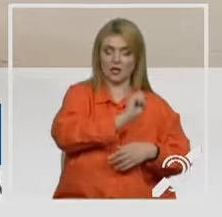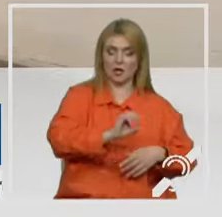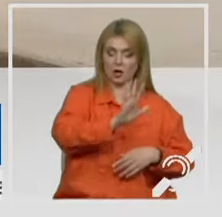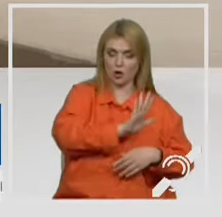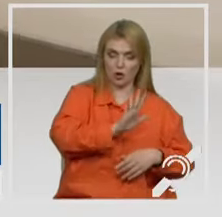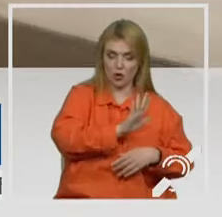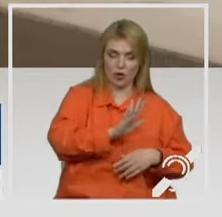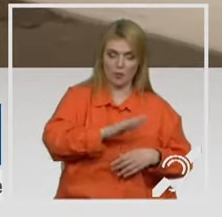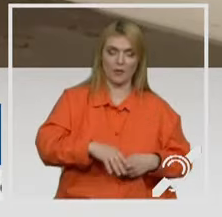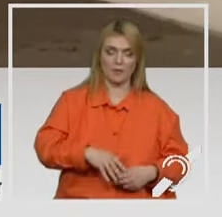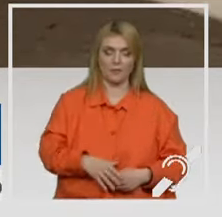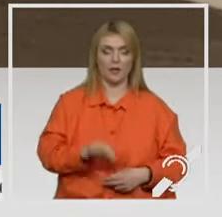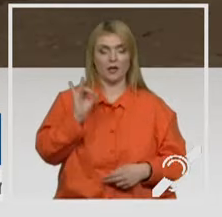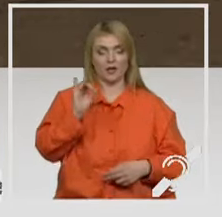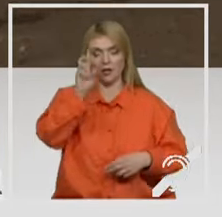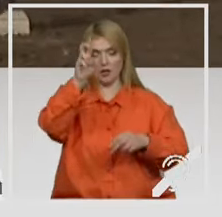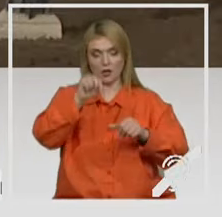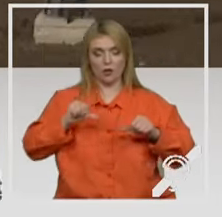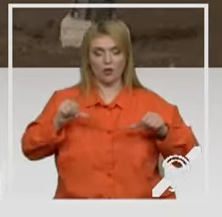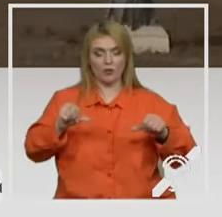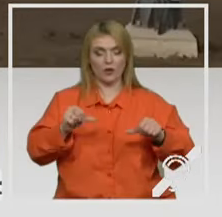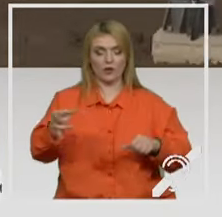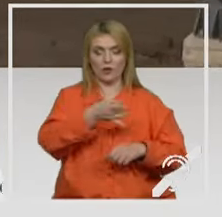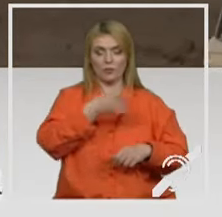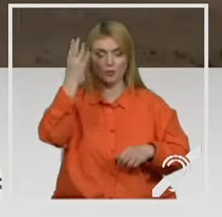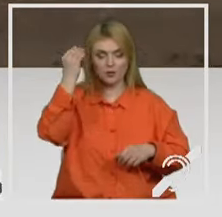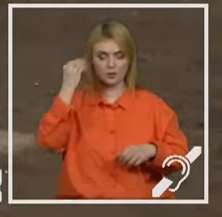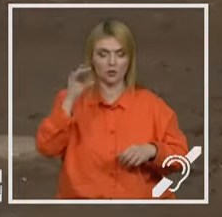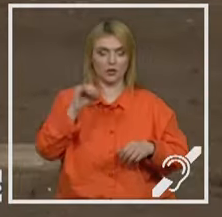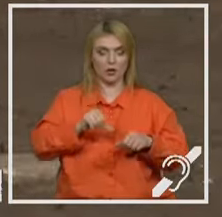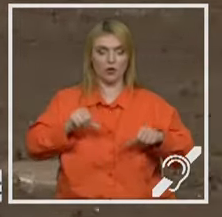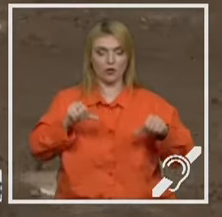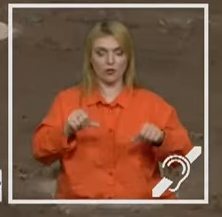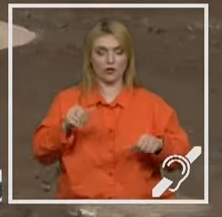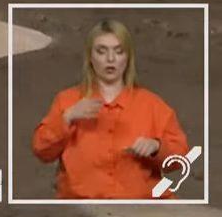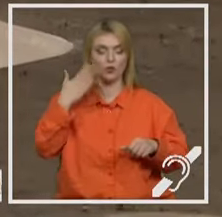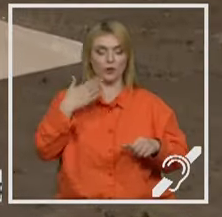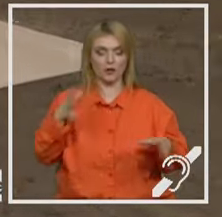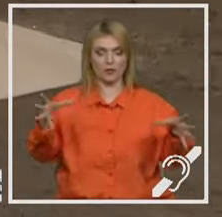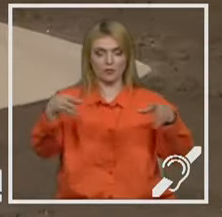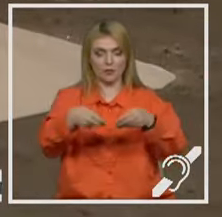Europeană și cofinanțat de Guvernul Republicii Moldova și Guvernul României.